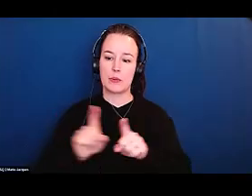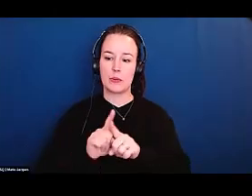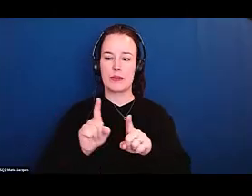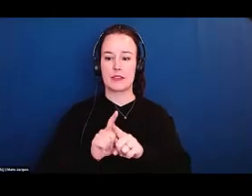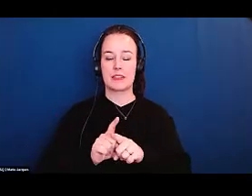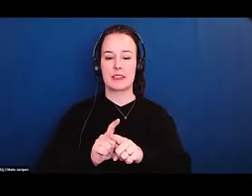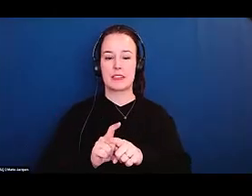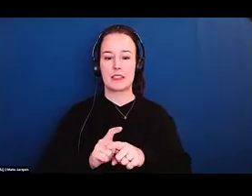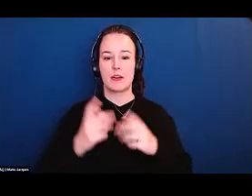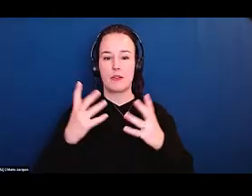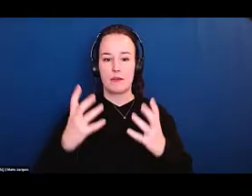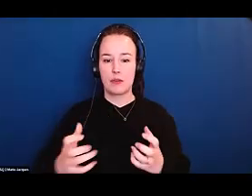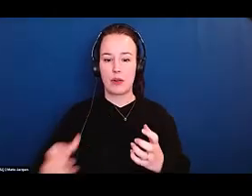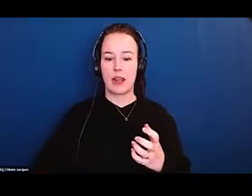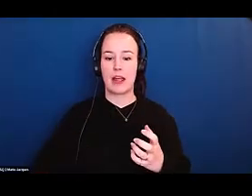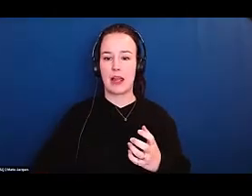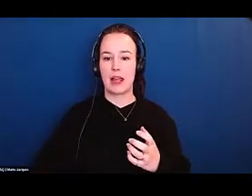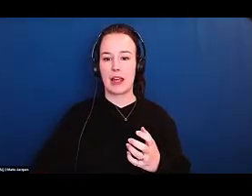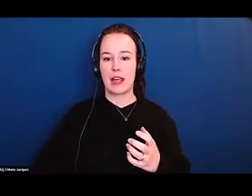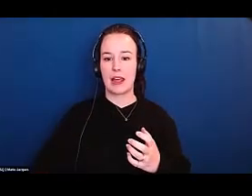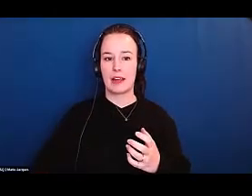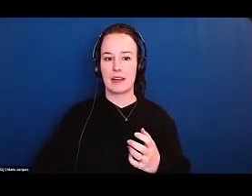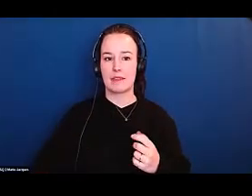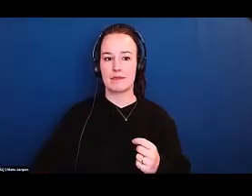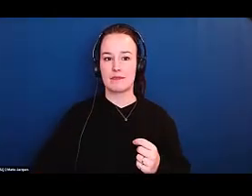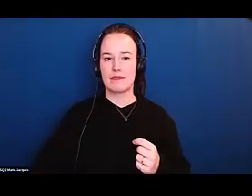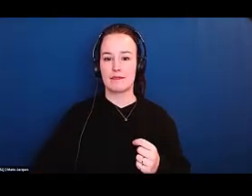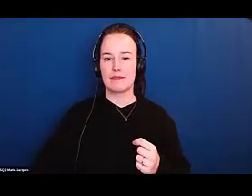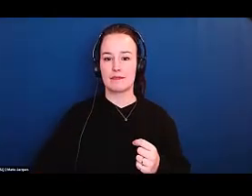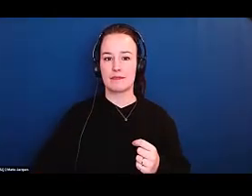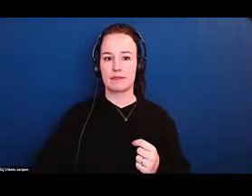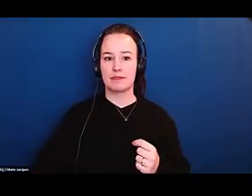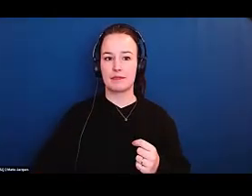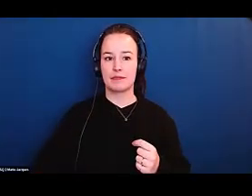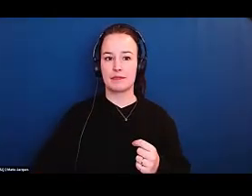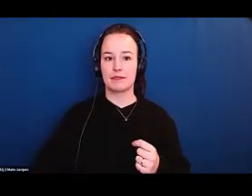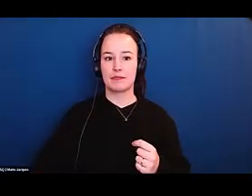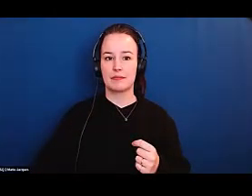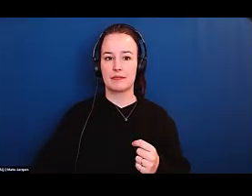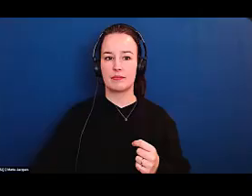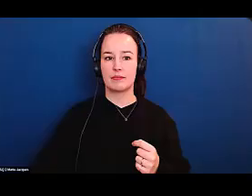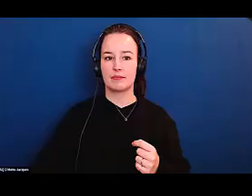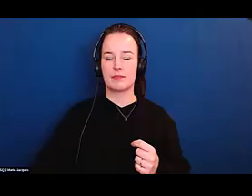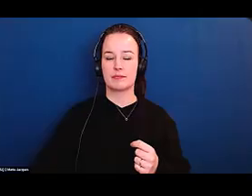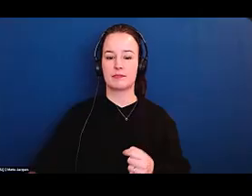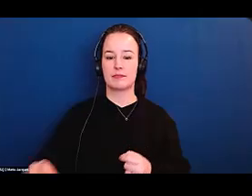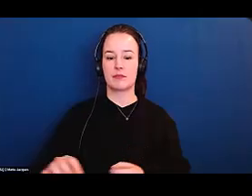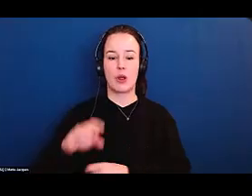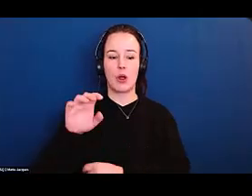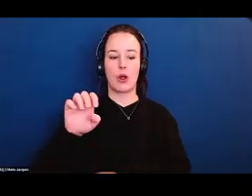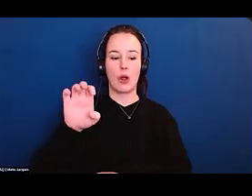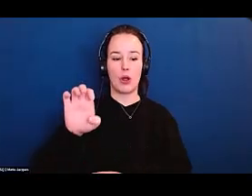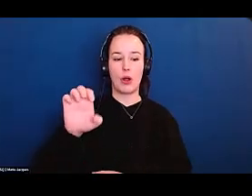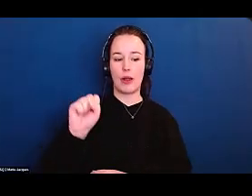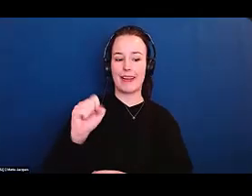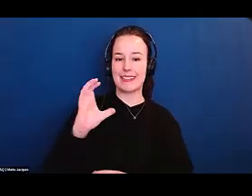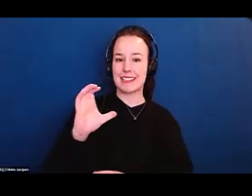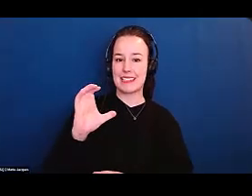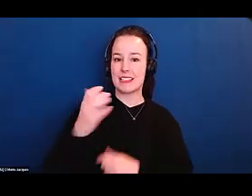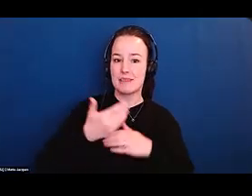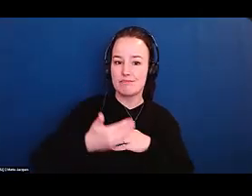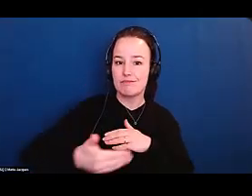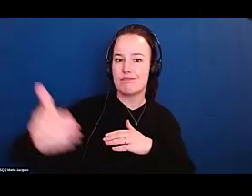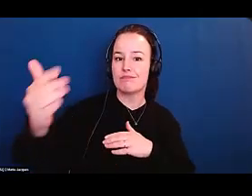Et on voulait vous partager un peu sur ce qu'il faut attendre de la part de SC pour les mois à